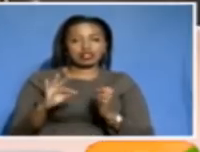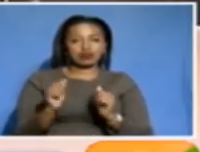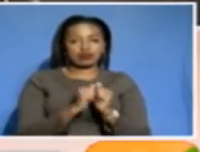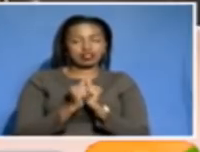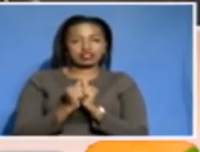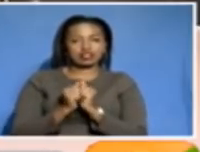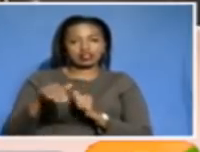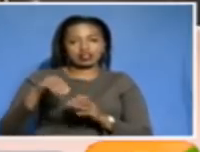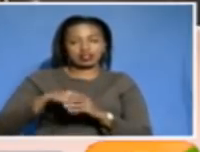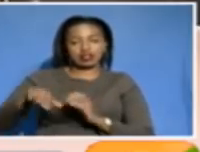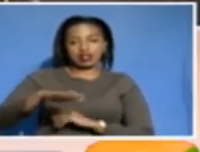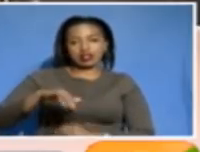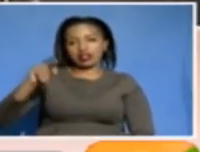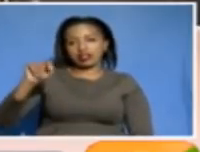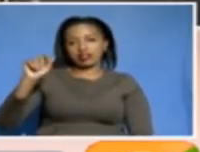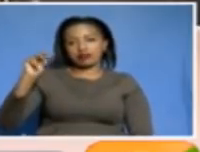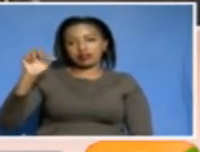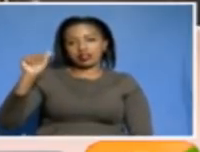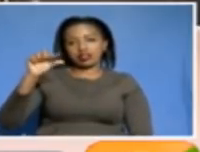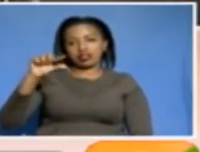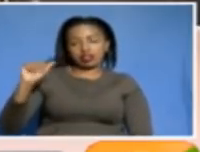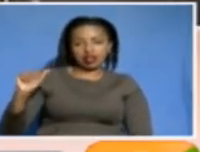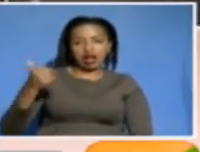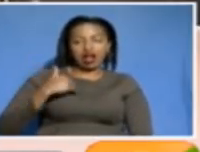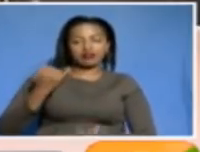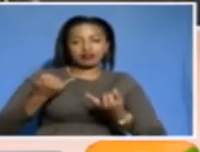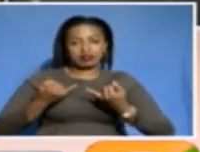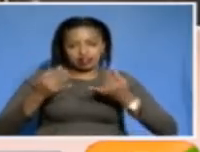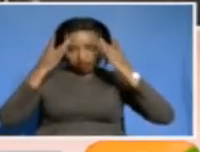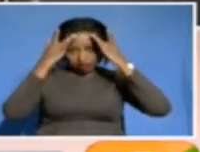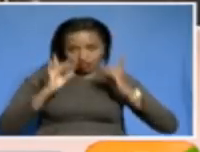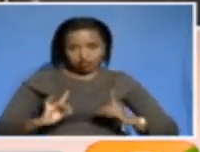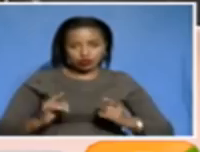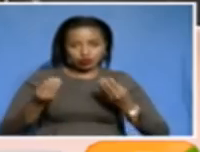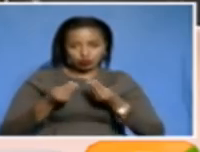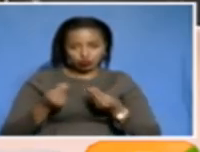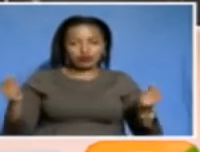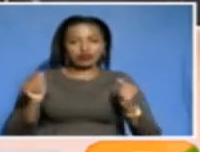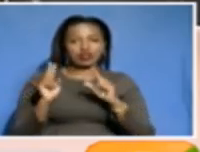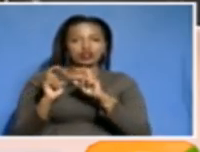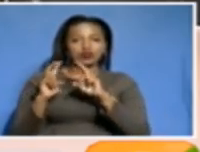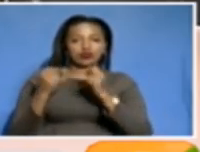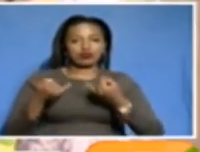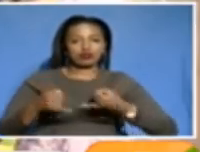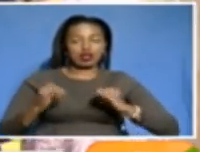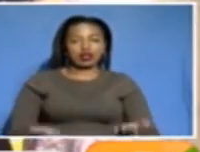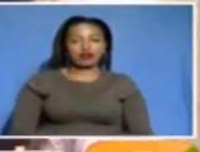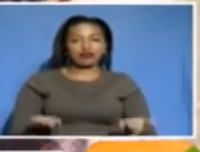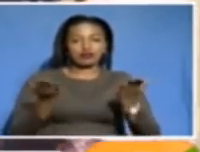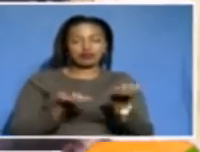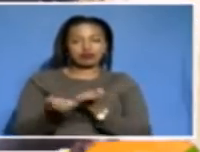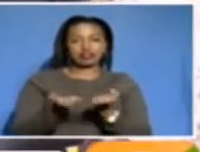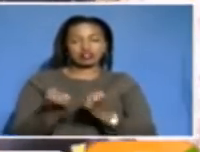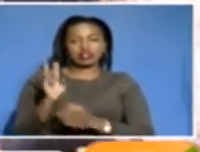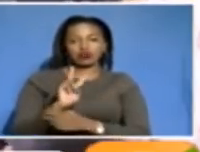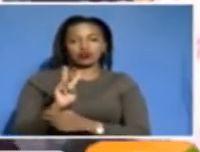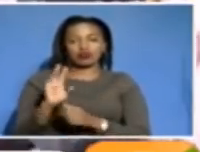walitoa ujumbe na kuweka tofauti zao kando kwa minajili ya kuinua uchumi wa mataifa haya mawili.